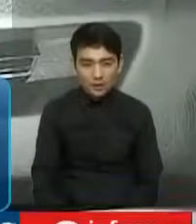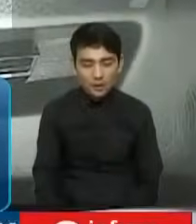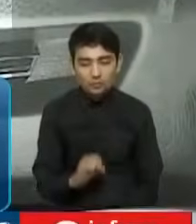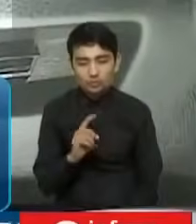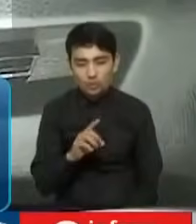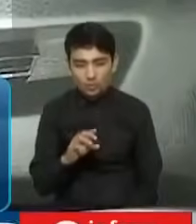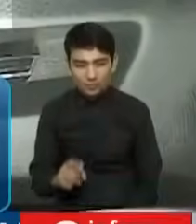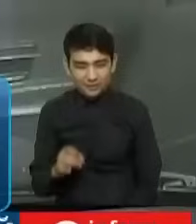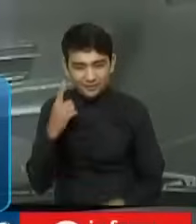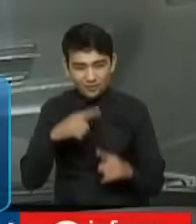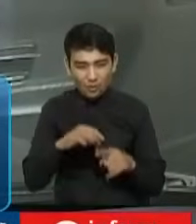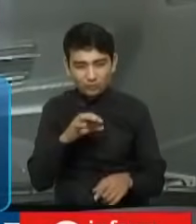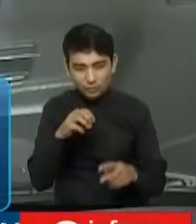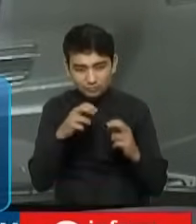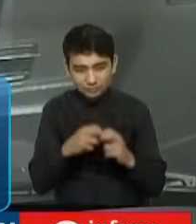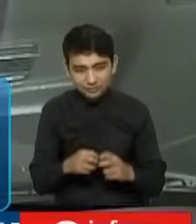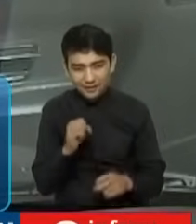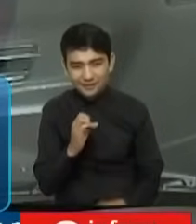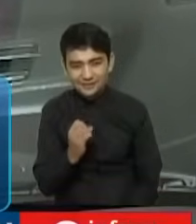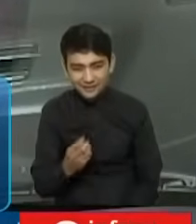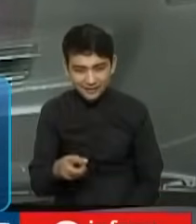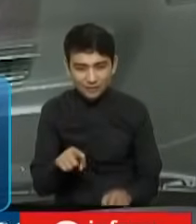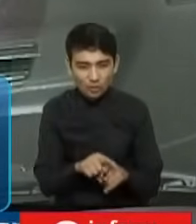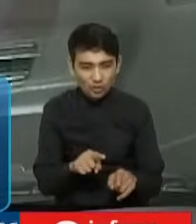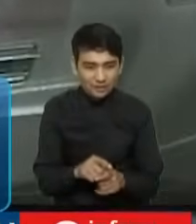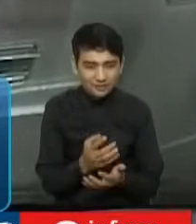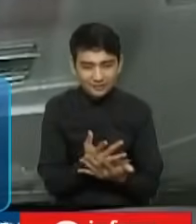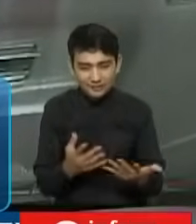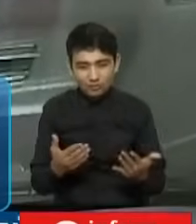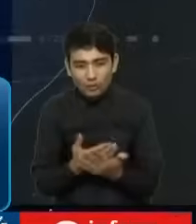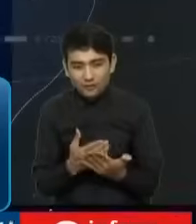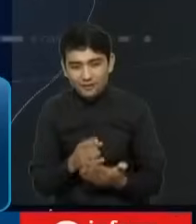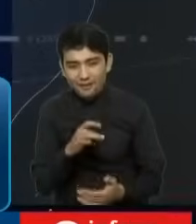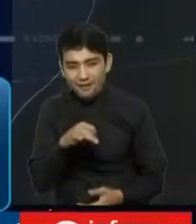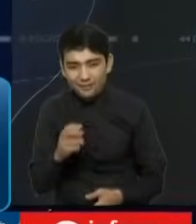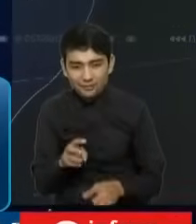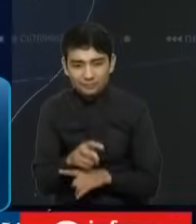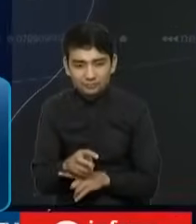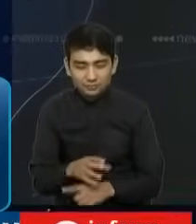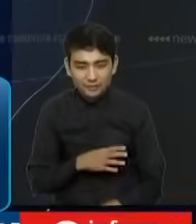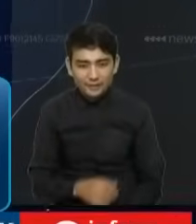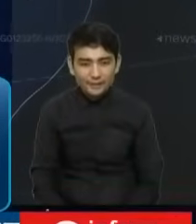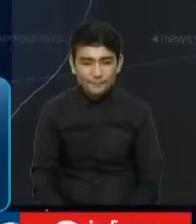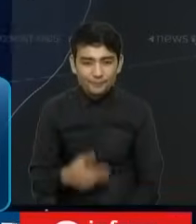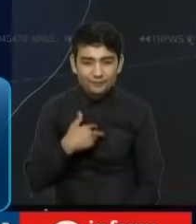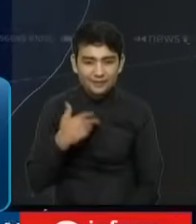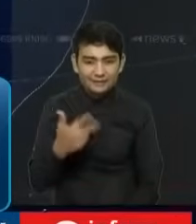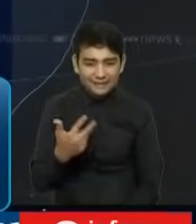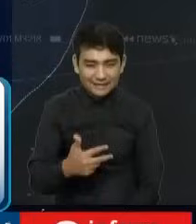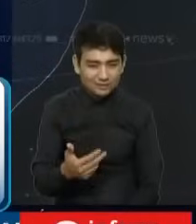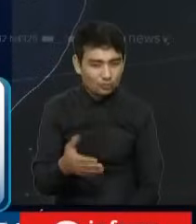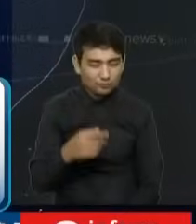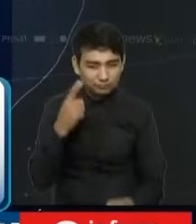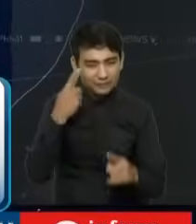сфере техосмотра творится бардак, в ассоциации даже устроили небольшой информационный рейд. Проехали 30 станций техосмотров.